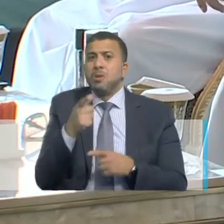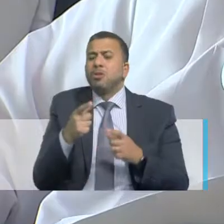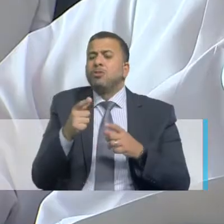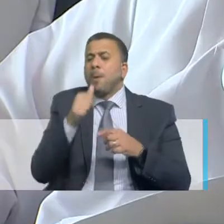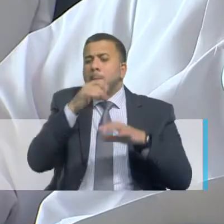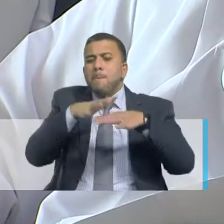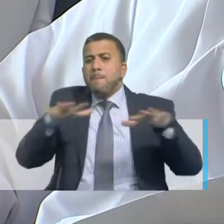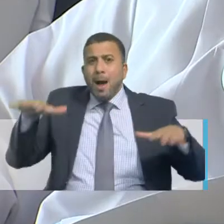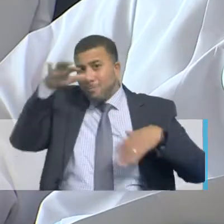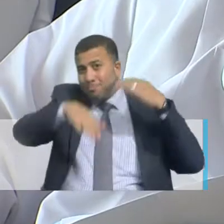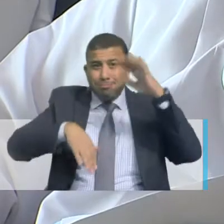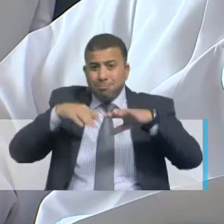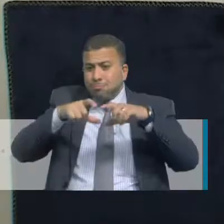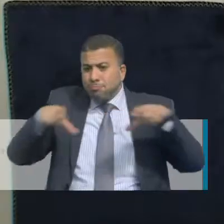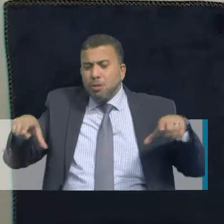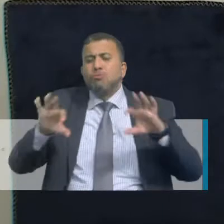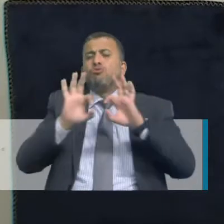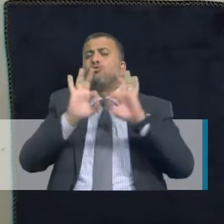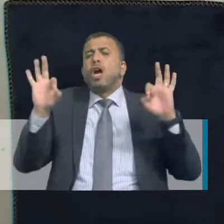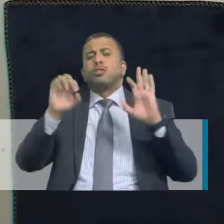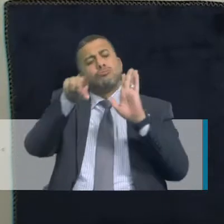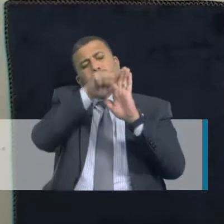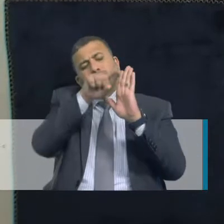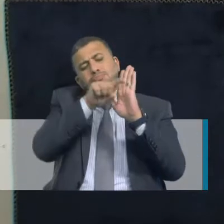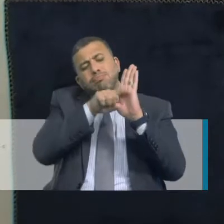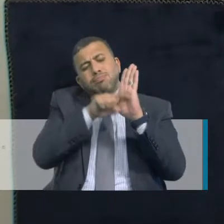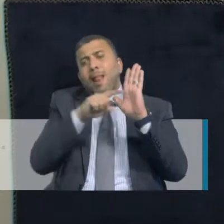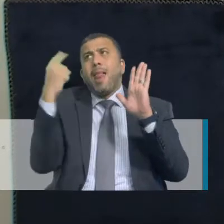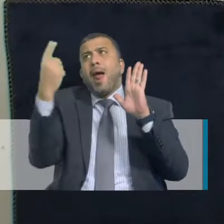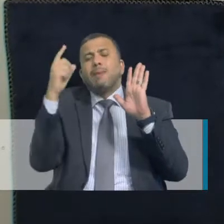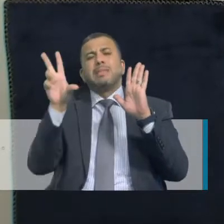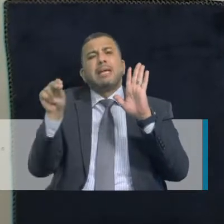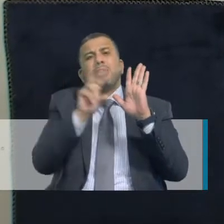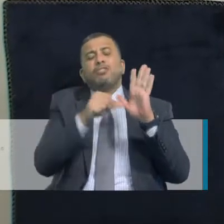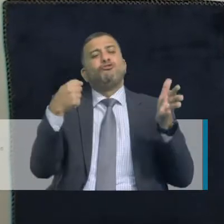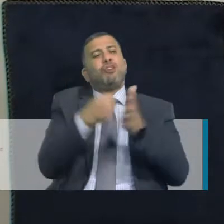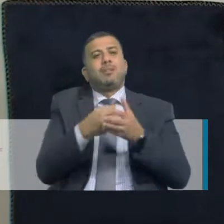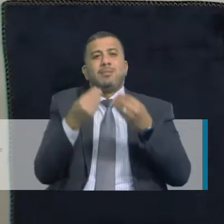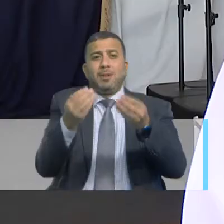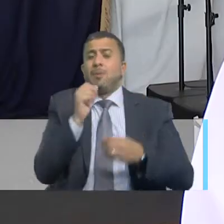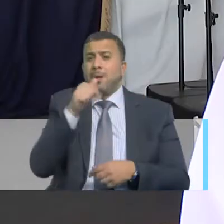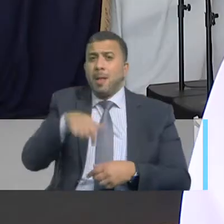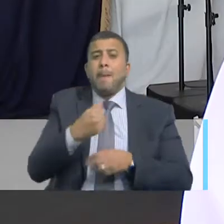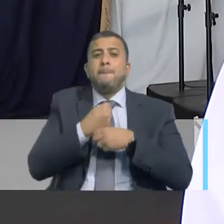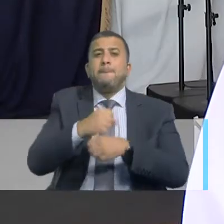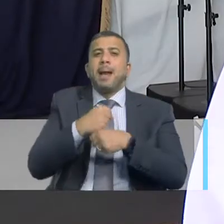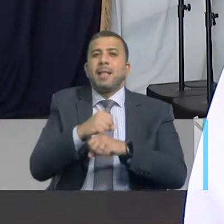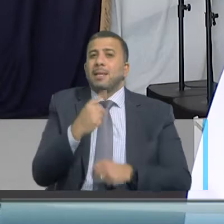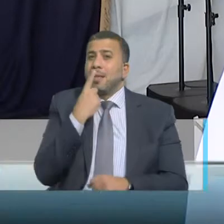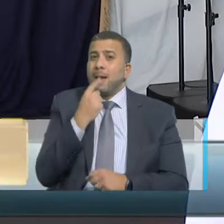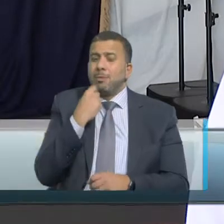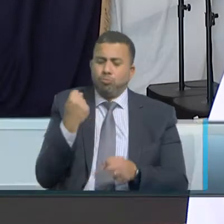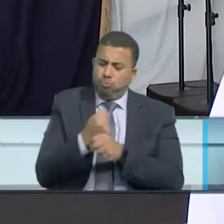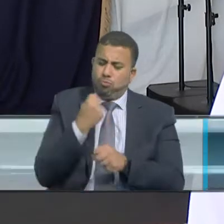الشاطئ لكافة المتطلبات الخاصة بالبرنامج العالمي. اليوم في بلدية الحمرية